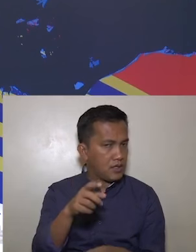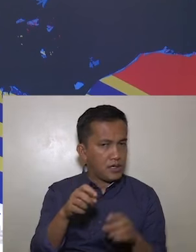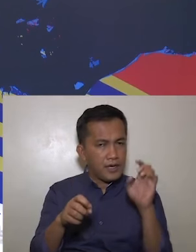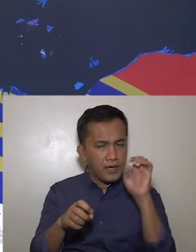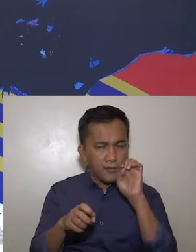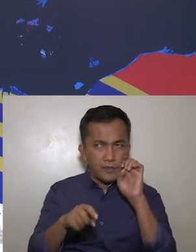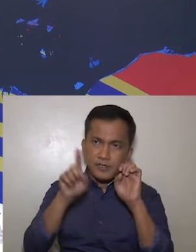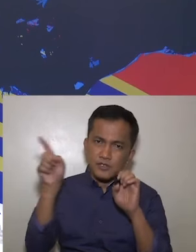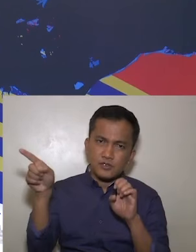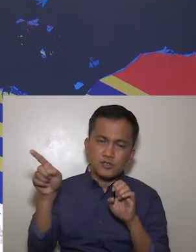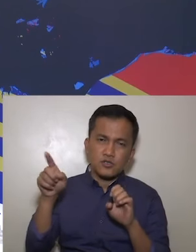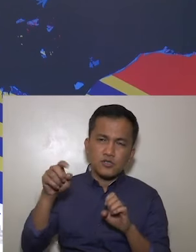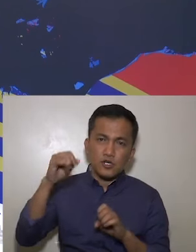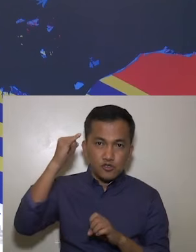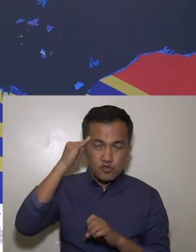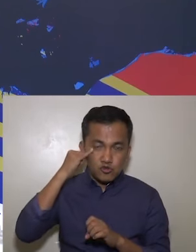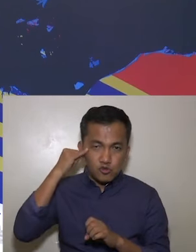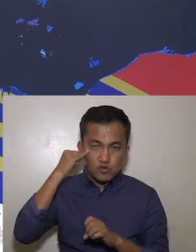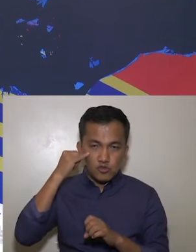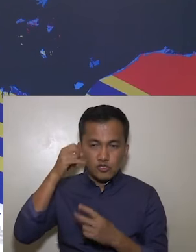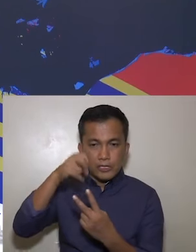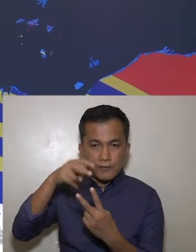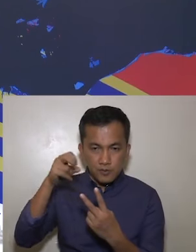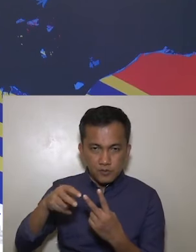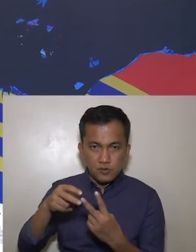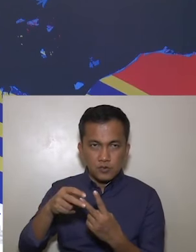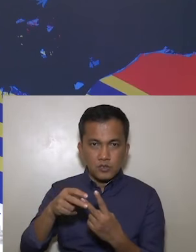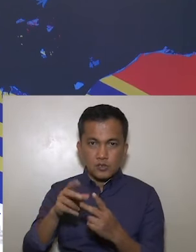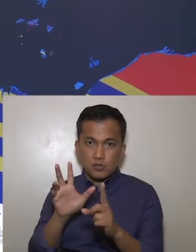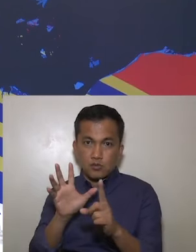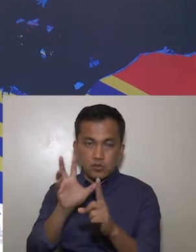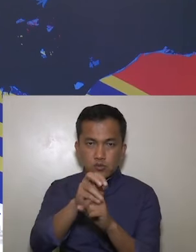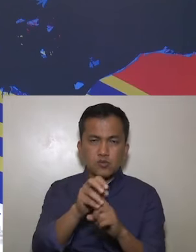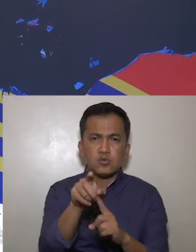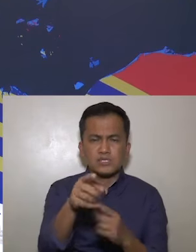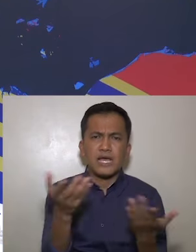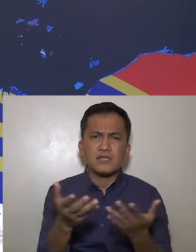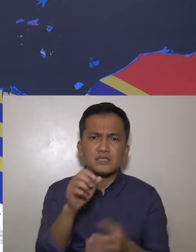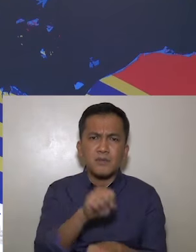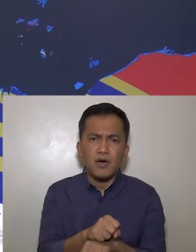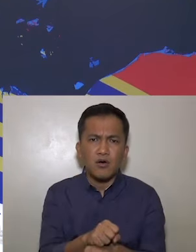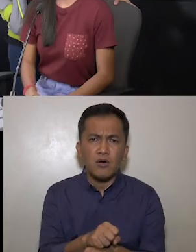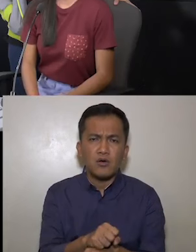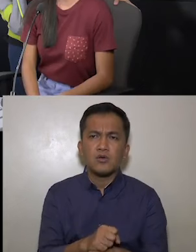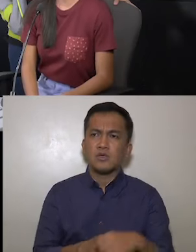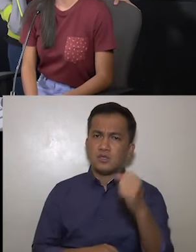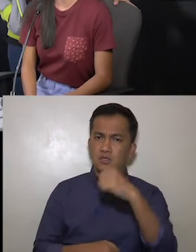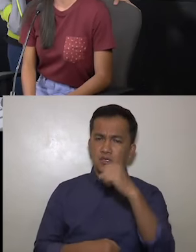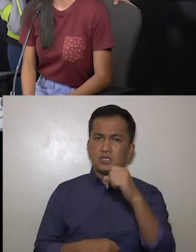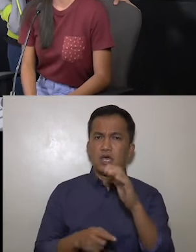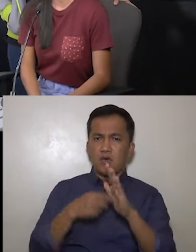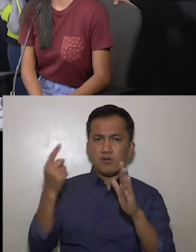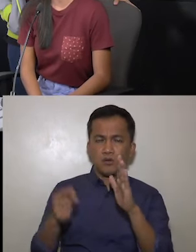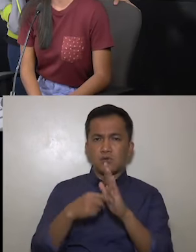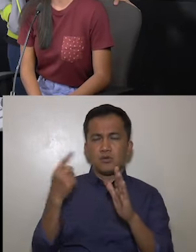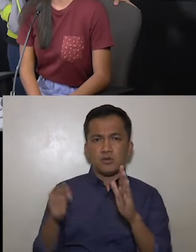Emily, na itong si Sir June at yung kabit niya, sinusugod ka? Saan? Sa trabaho? Opo,